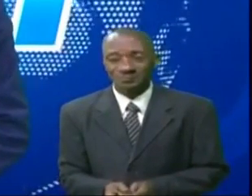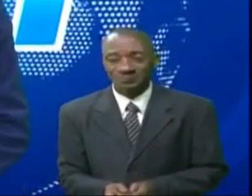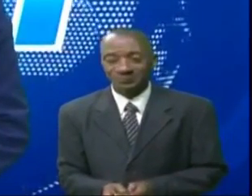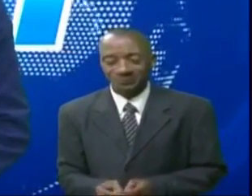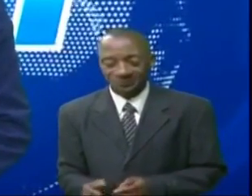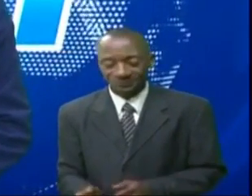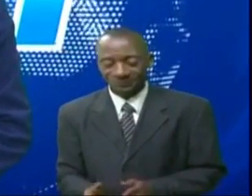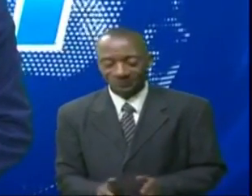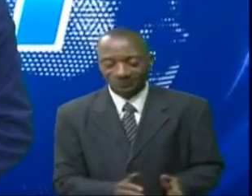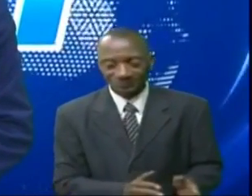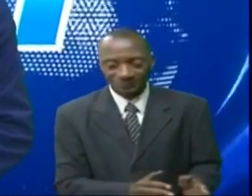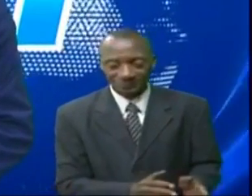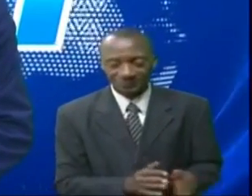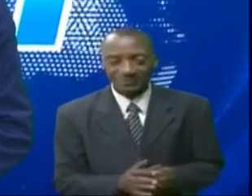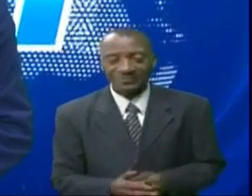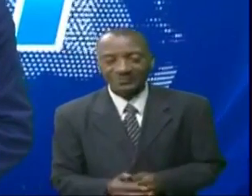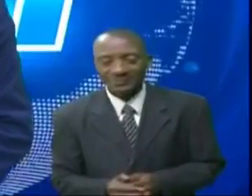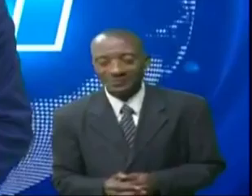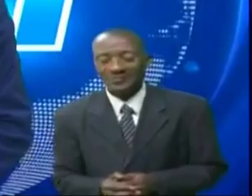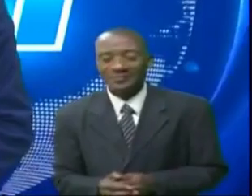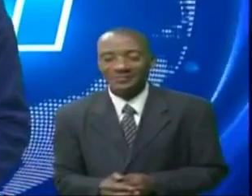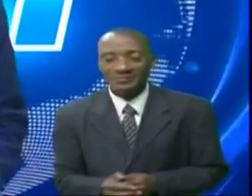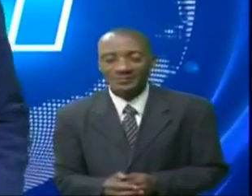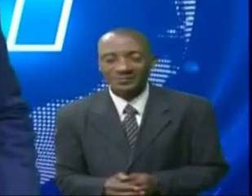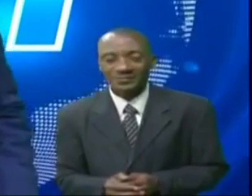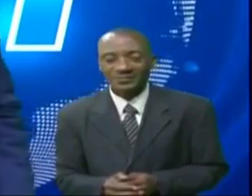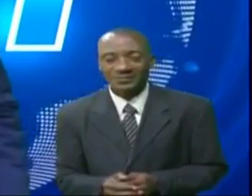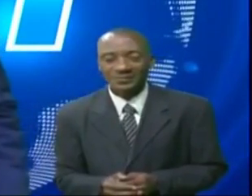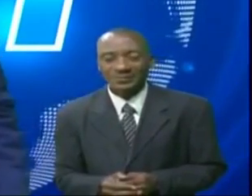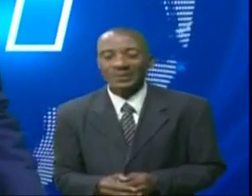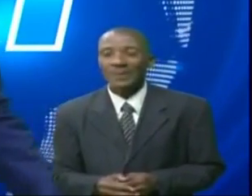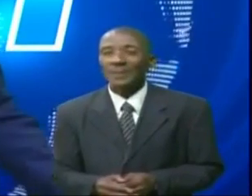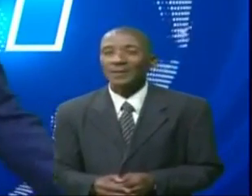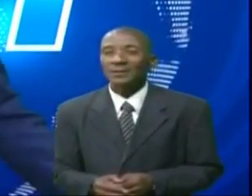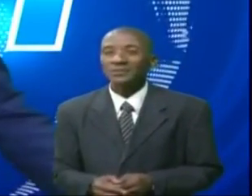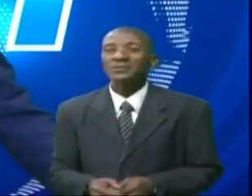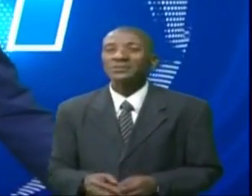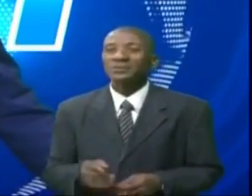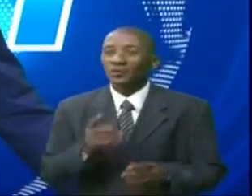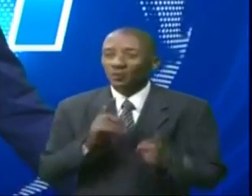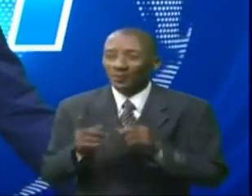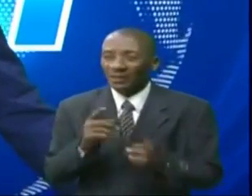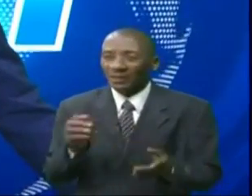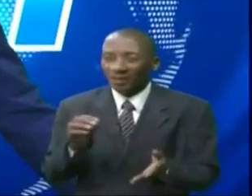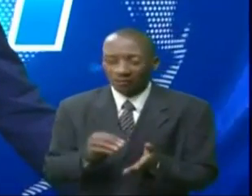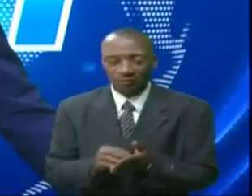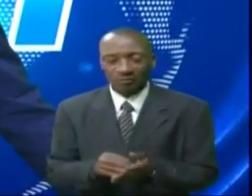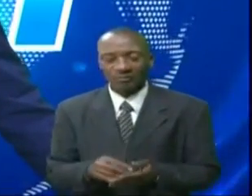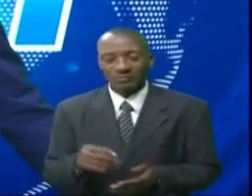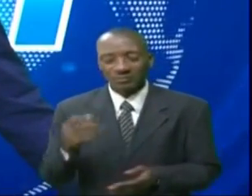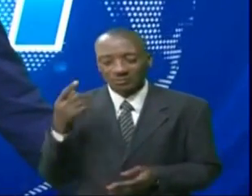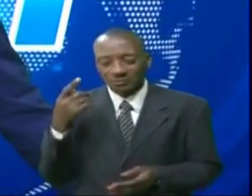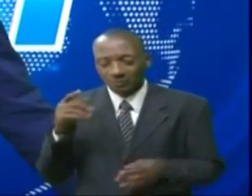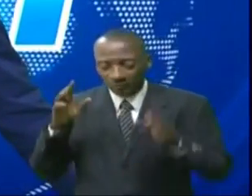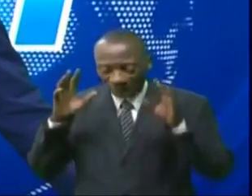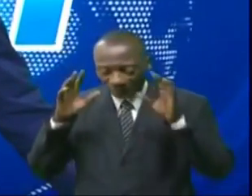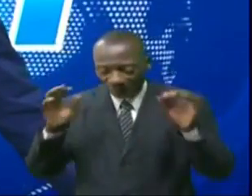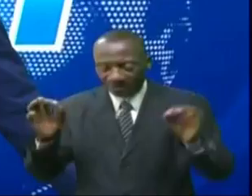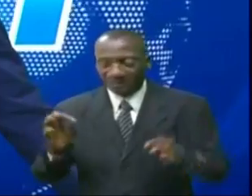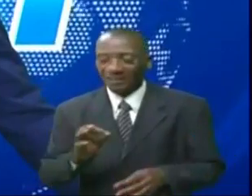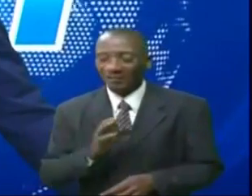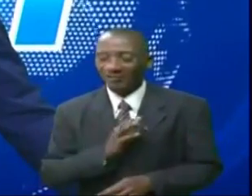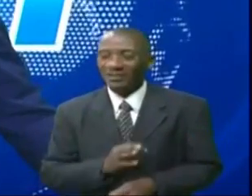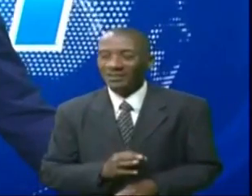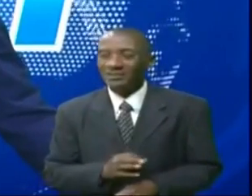Tous les regards de membres de l'Union sacrée sont désormais tournés vers Félix-Antoine Tshisekedi Tshilombo. Le chef de l'État a été investi le